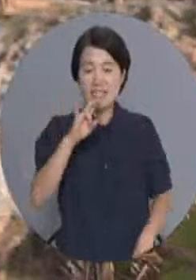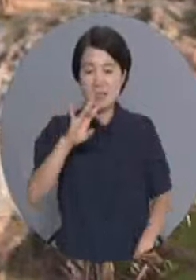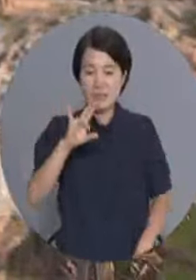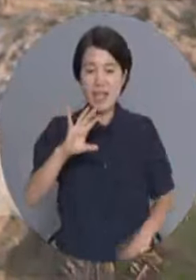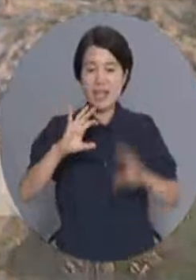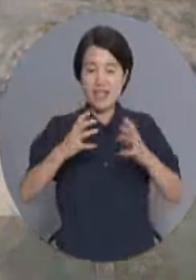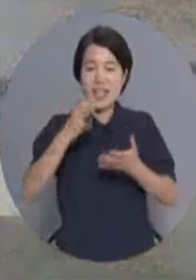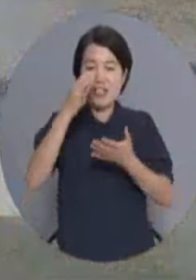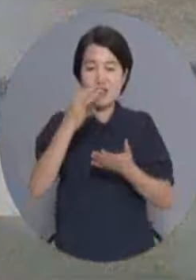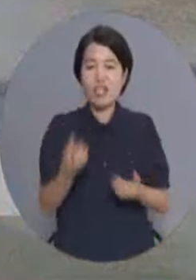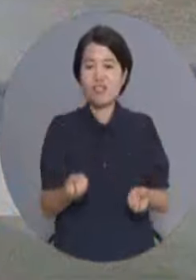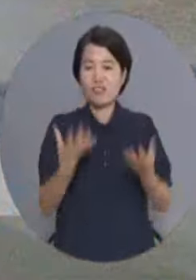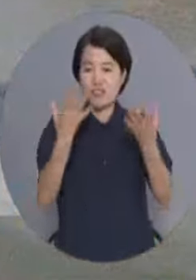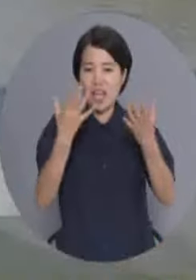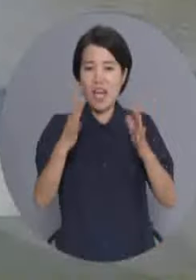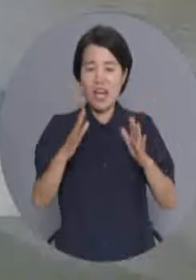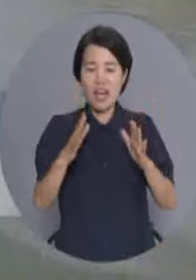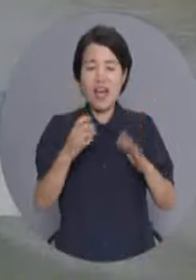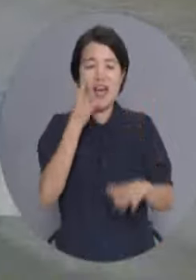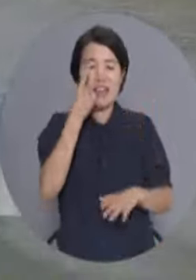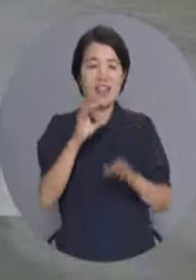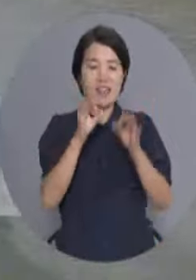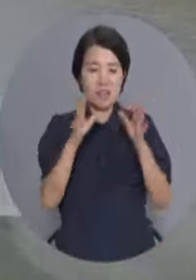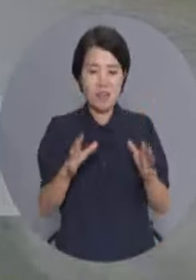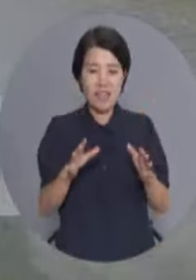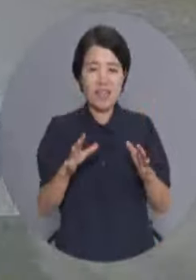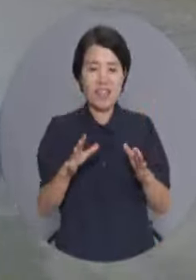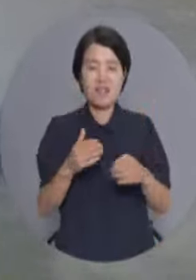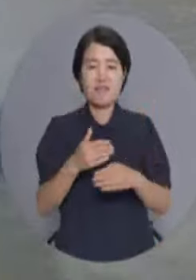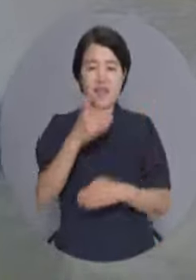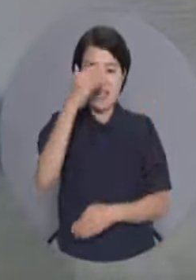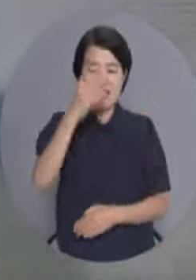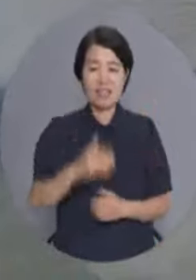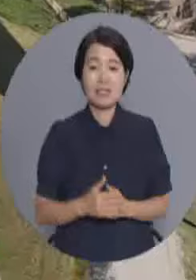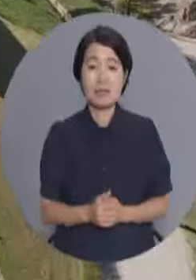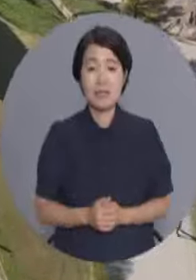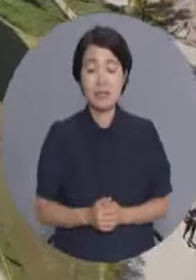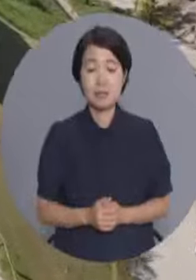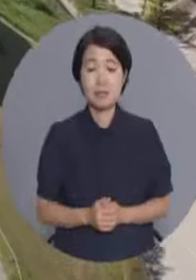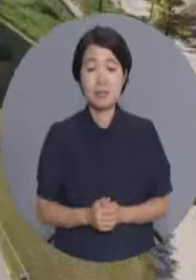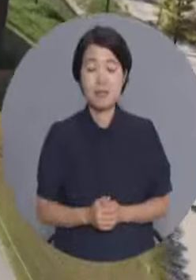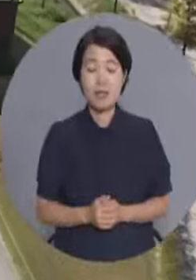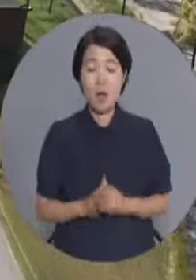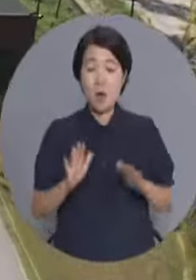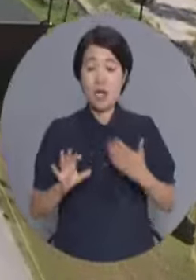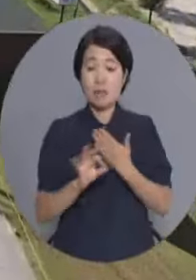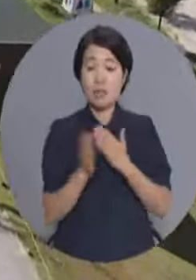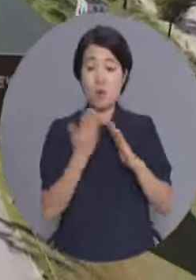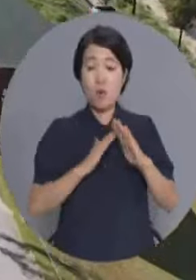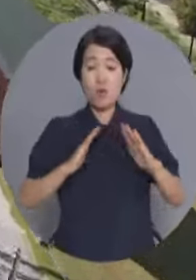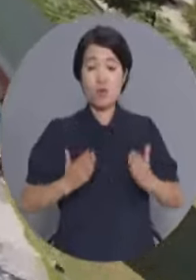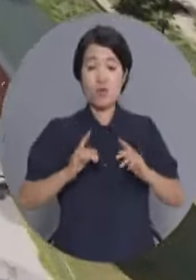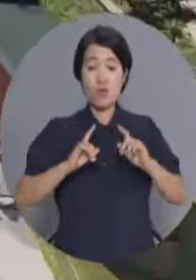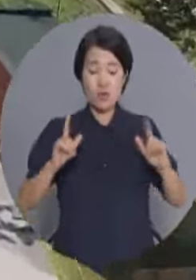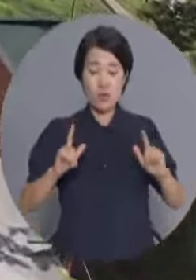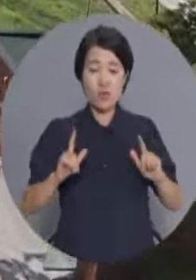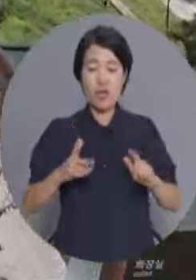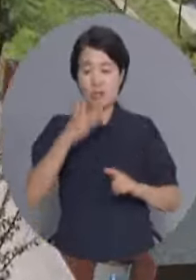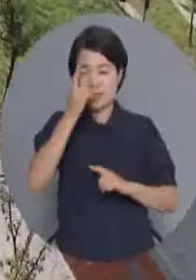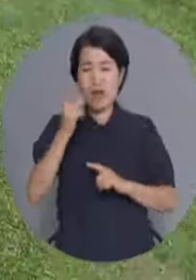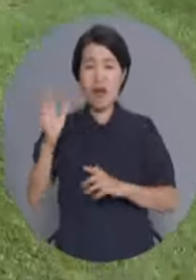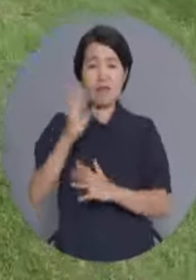2024 세계유산축전이 한 달간의 일정으로 개막했습니다. 임시 공휴일을 맞아 수많은 시민들이